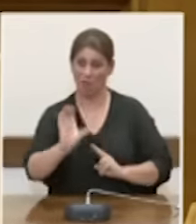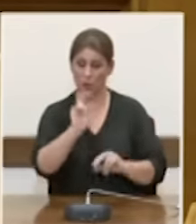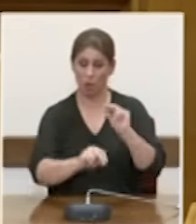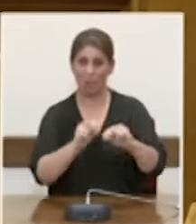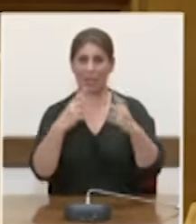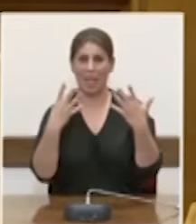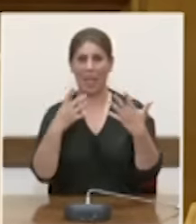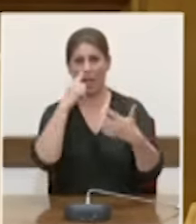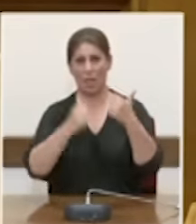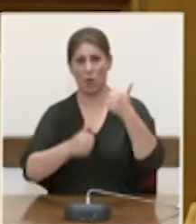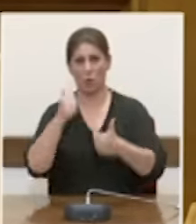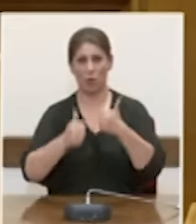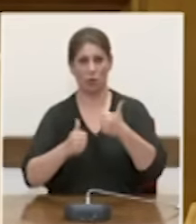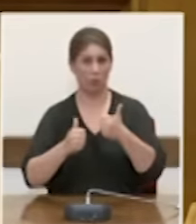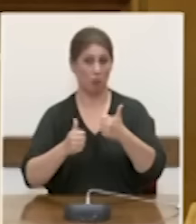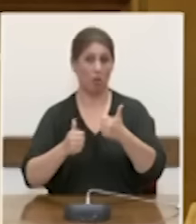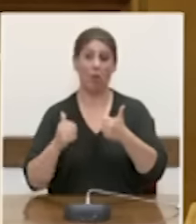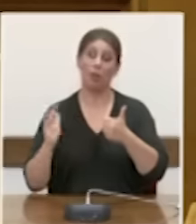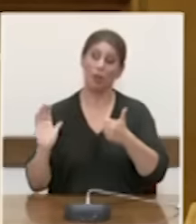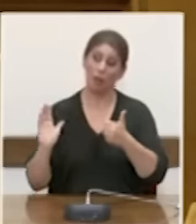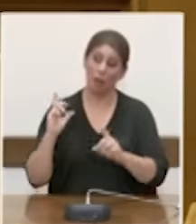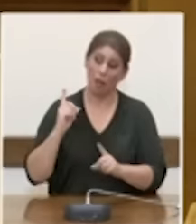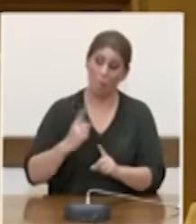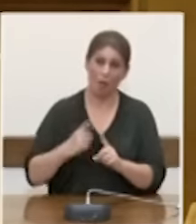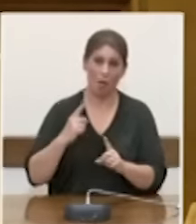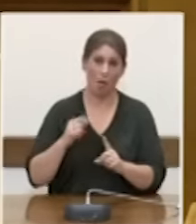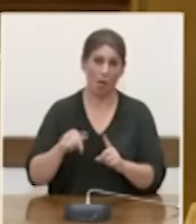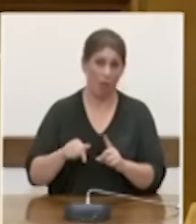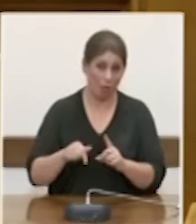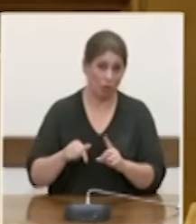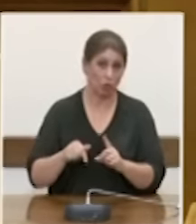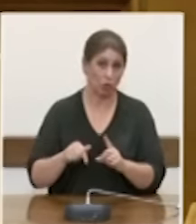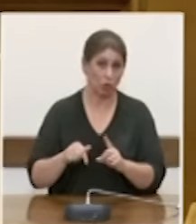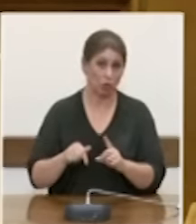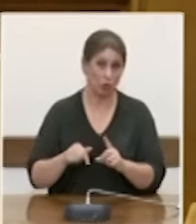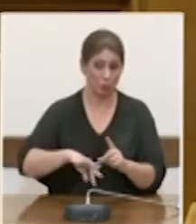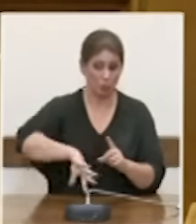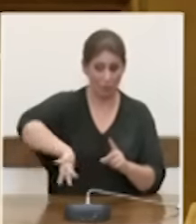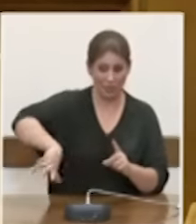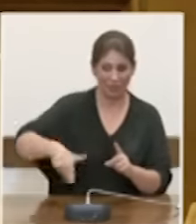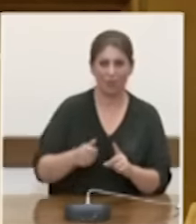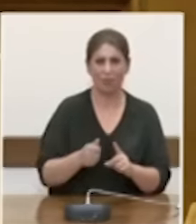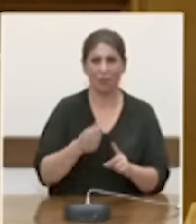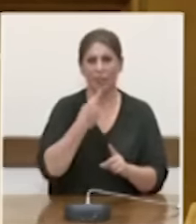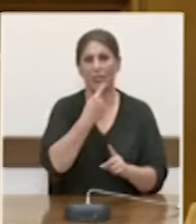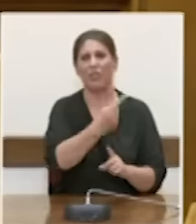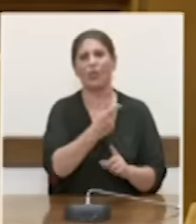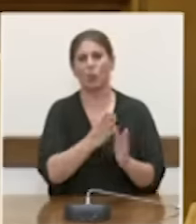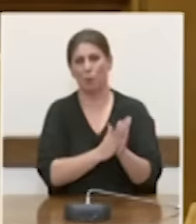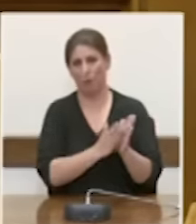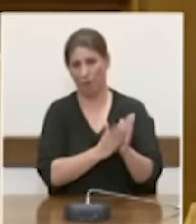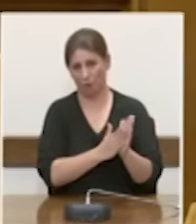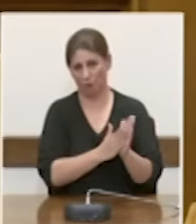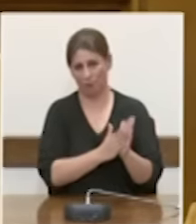Ιουνίου. Γιατί πολύ απλά σε αυτόν που σε ληστεύει δεν του λες μπράβο, δεν του ζητάς